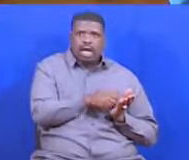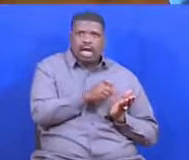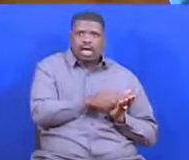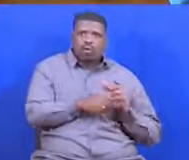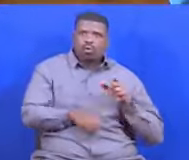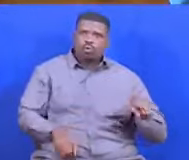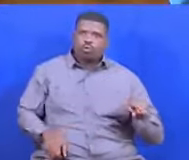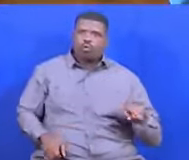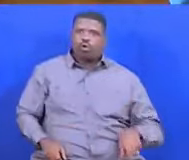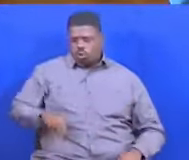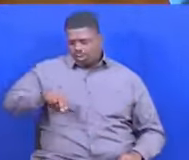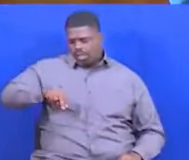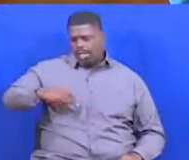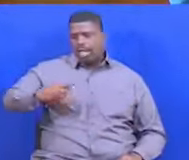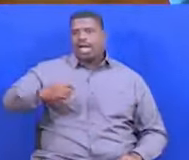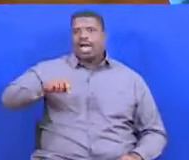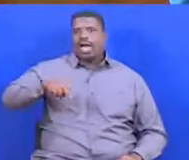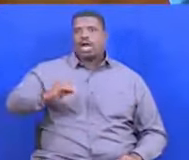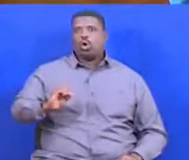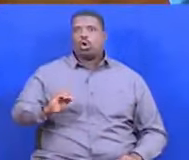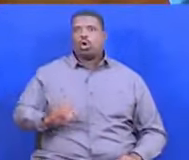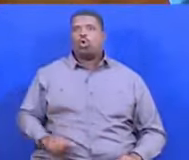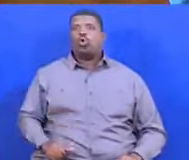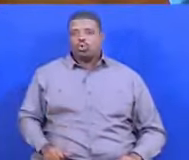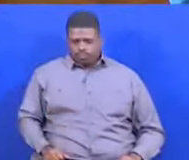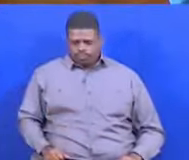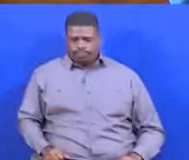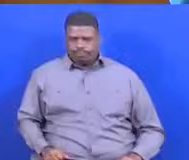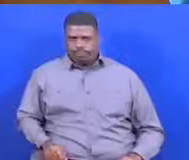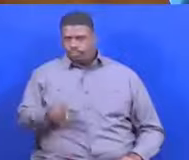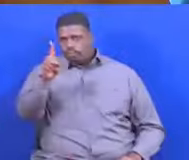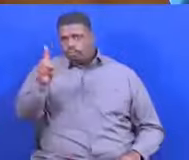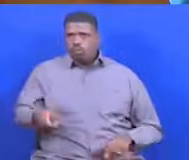Mheshimiwa Festo Sanga, swali la nyongeza.